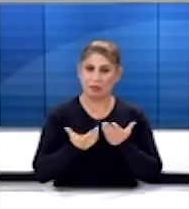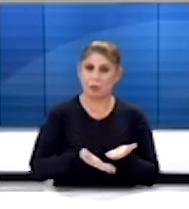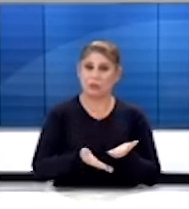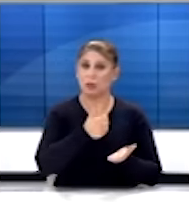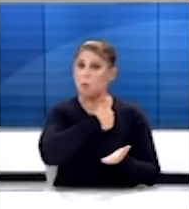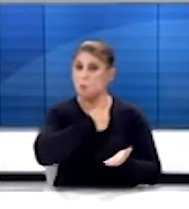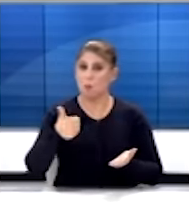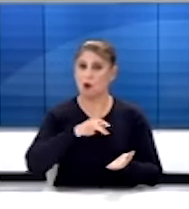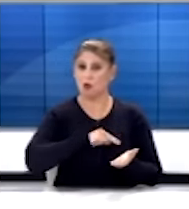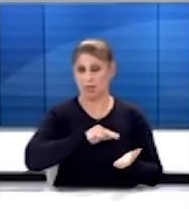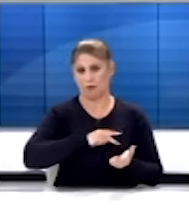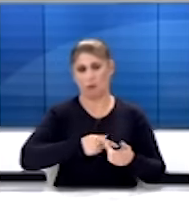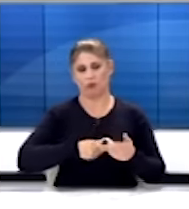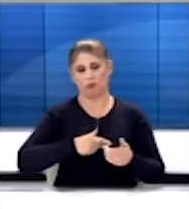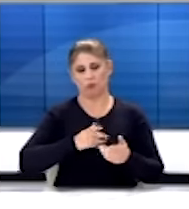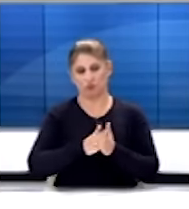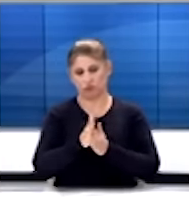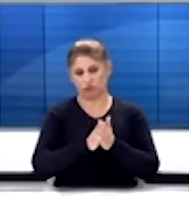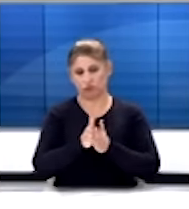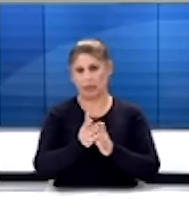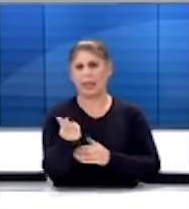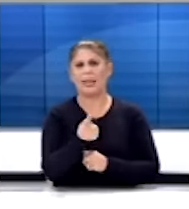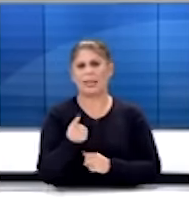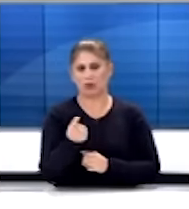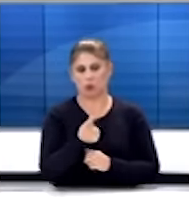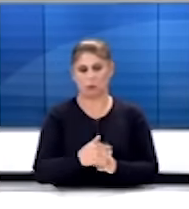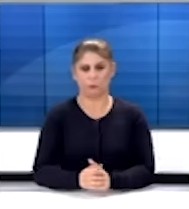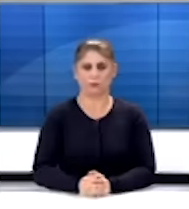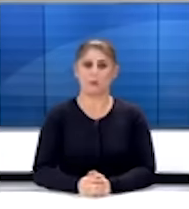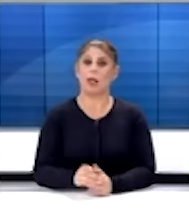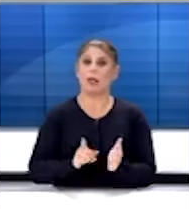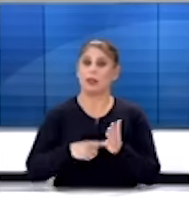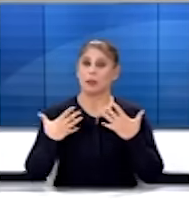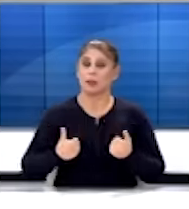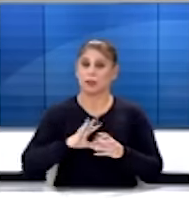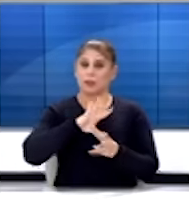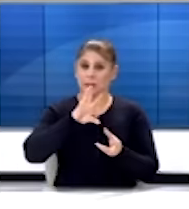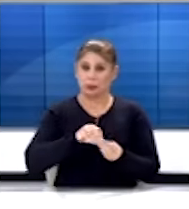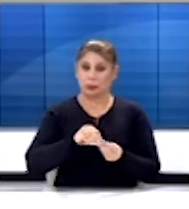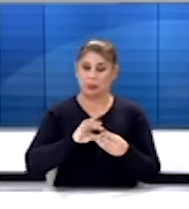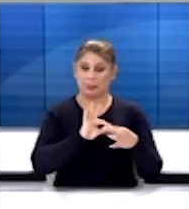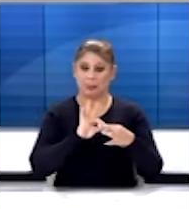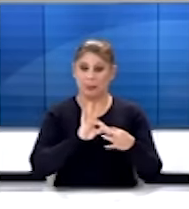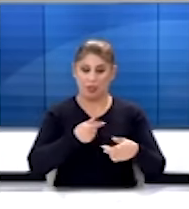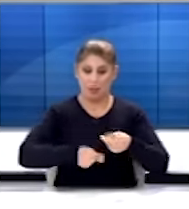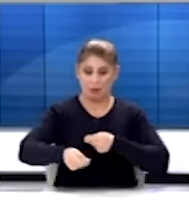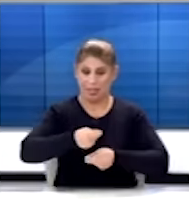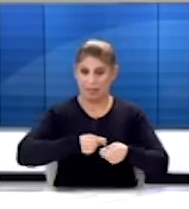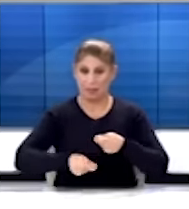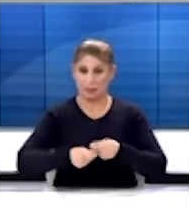εξυπηρετεί μόνο κερδοφόρες επιδιώξεις λίγων. Πρέπει να υπάρξει συνολική και συνδυασμένη